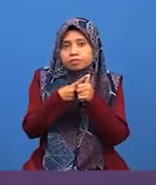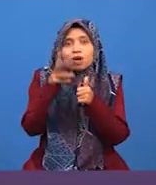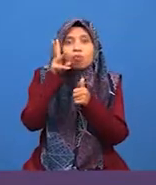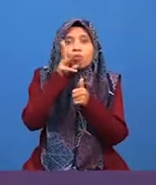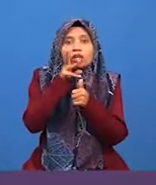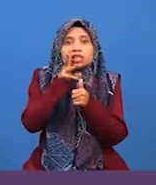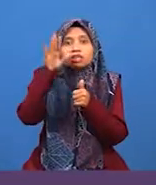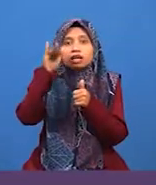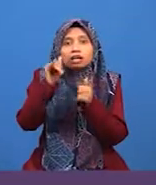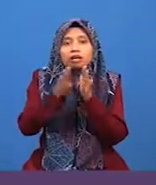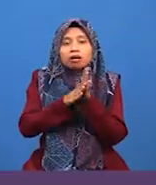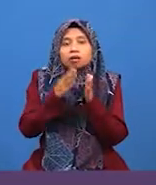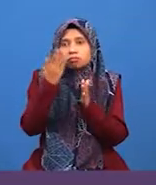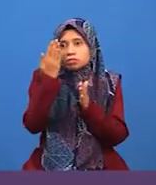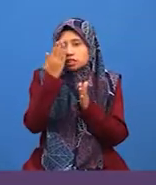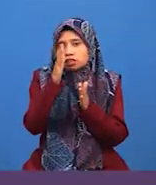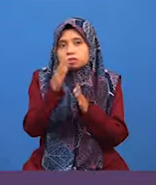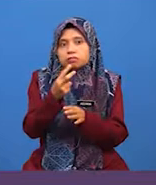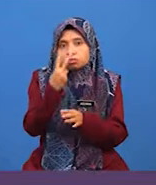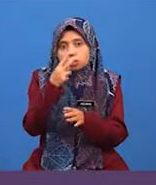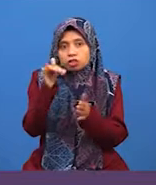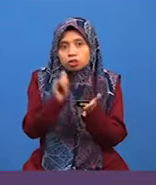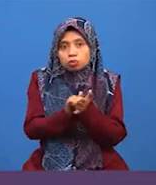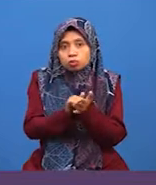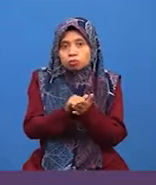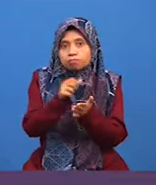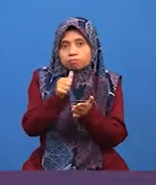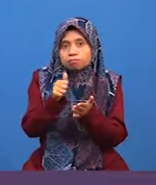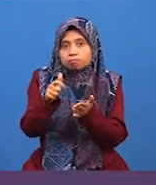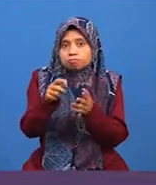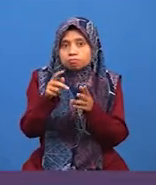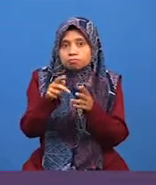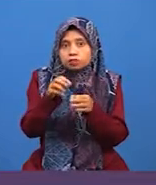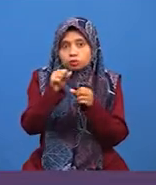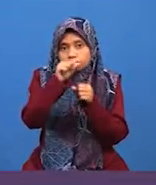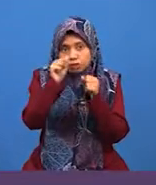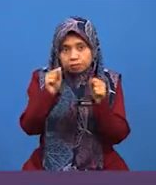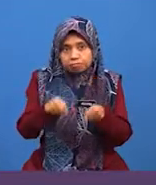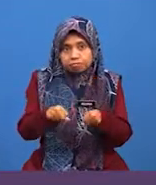wanita yang bercermin mata itu ialah bahagian subjek.